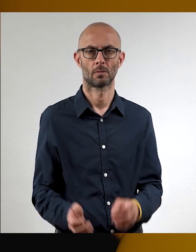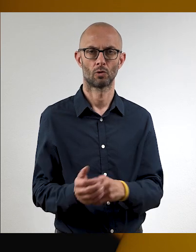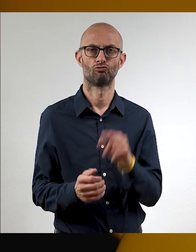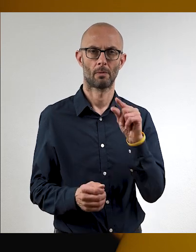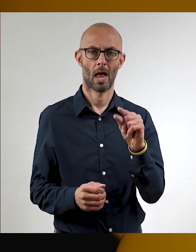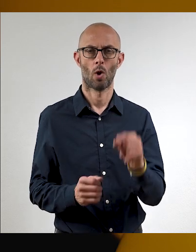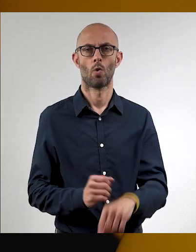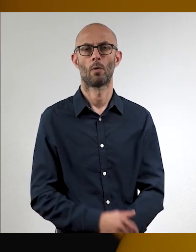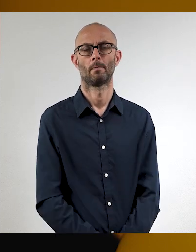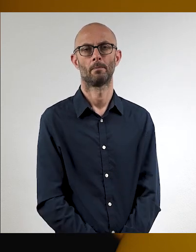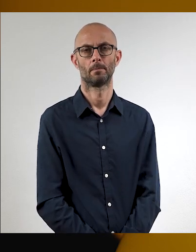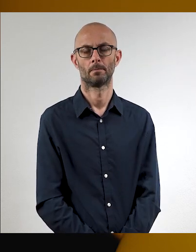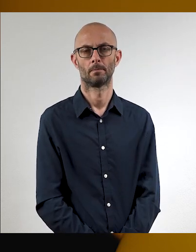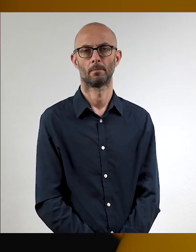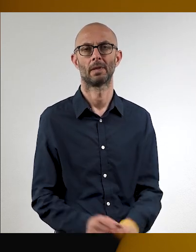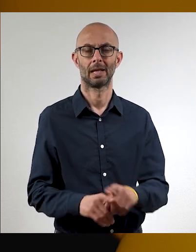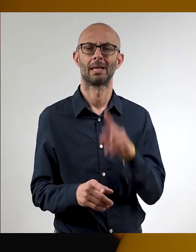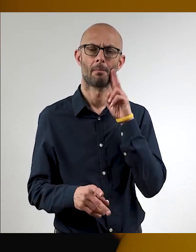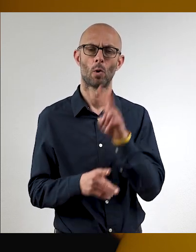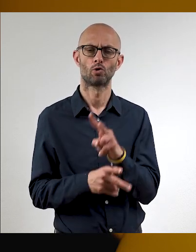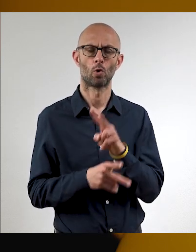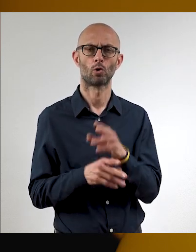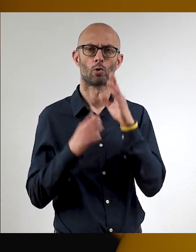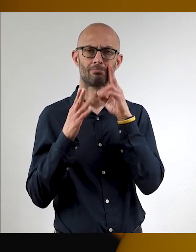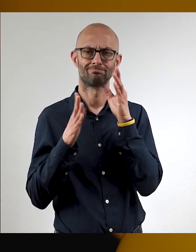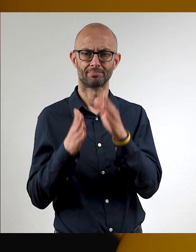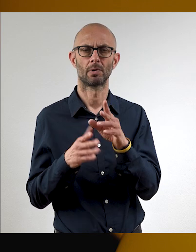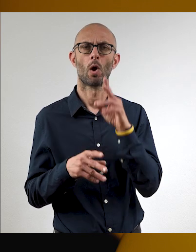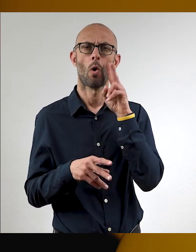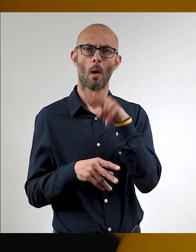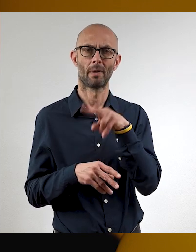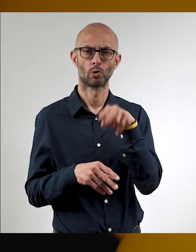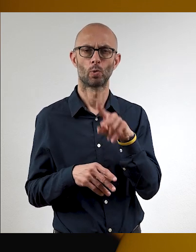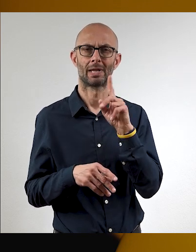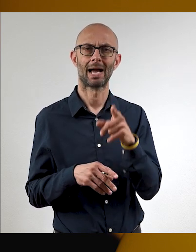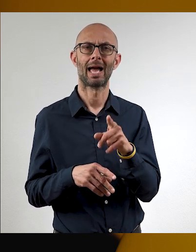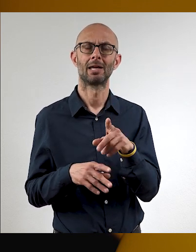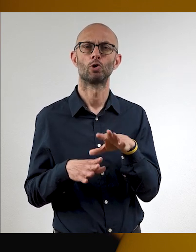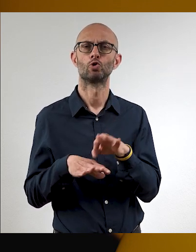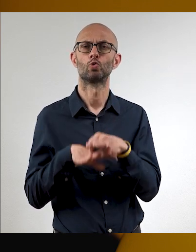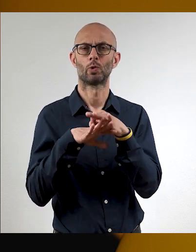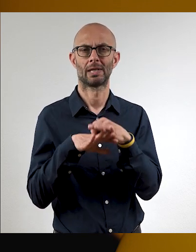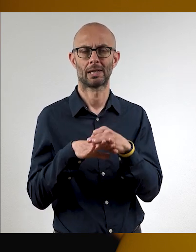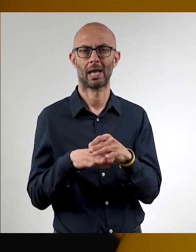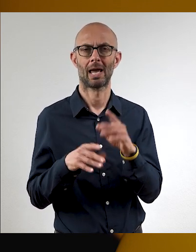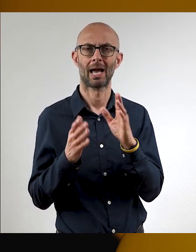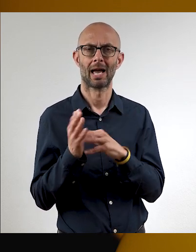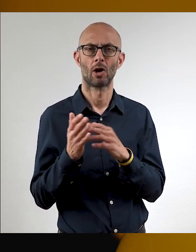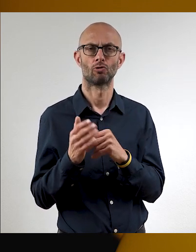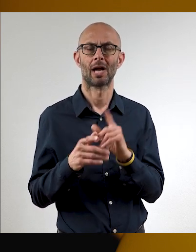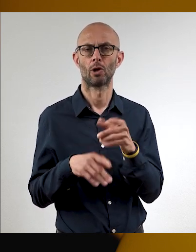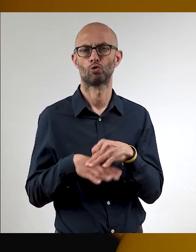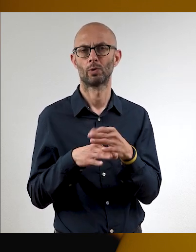Malo. In pozorno opazujte, kaj zaznate, kaj